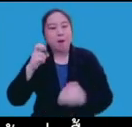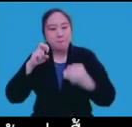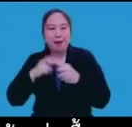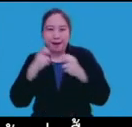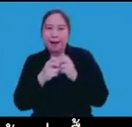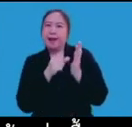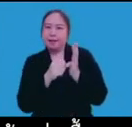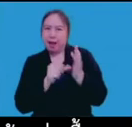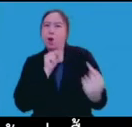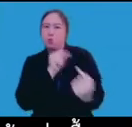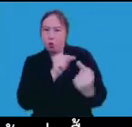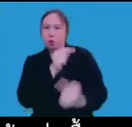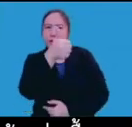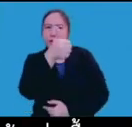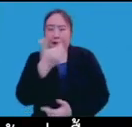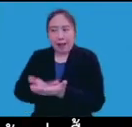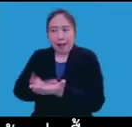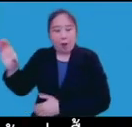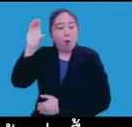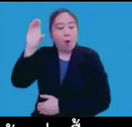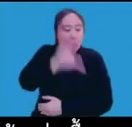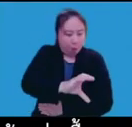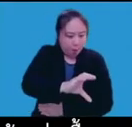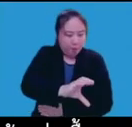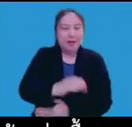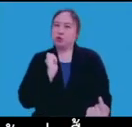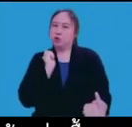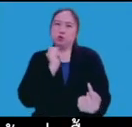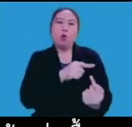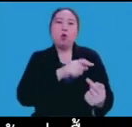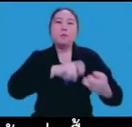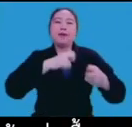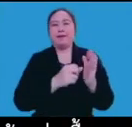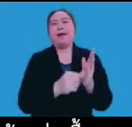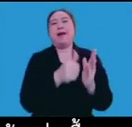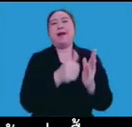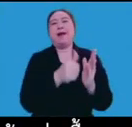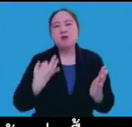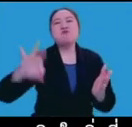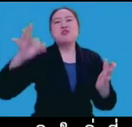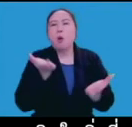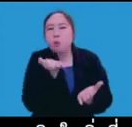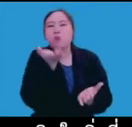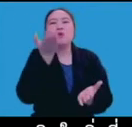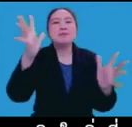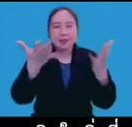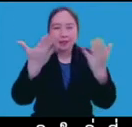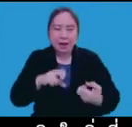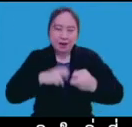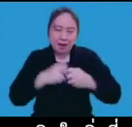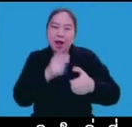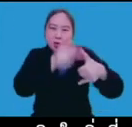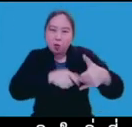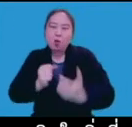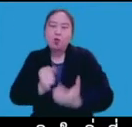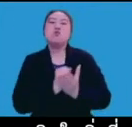ถูกต้องตรงจุดนะคะงบประมาณที่ลงไปก็จะไม่สูญเปล่านะคะก็ไม่ต้องตัดเสื้อโหลก็ต้องตัดเสื้อให้เป็นคนๆ